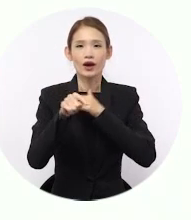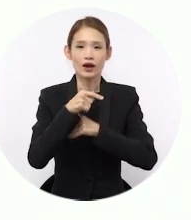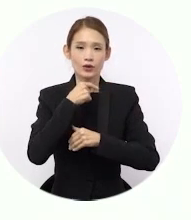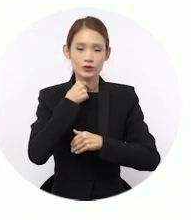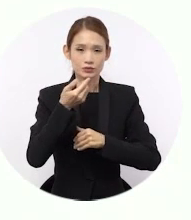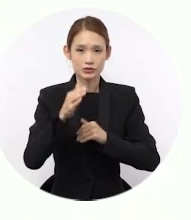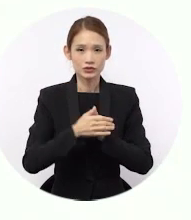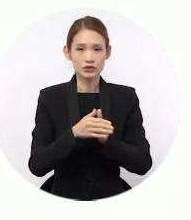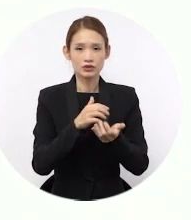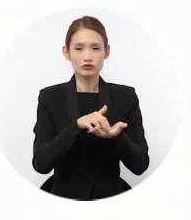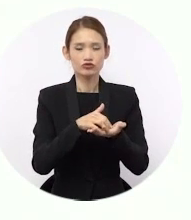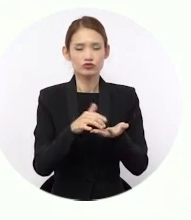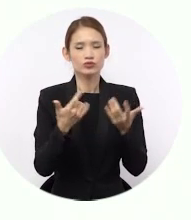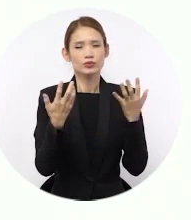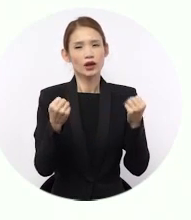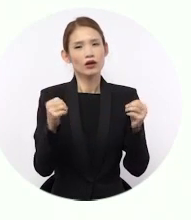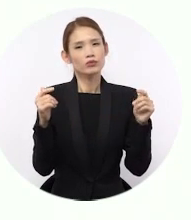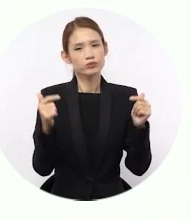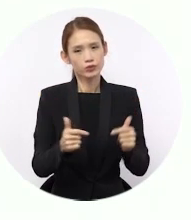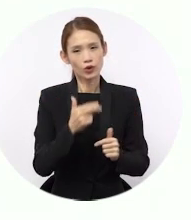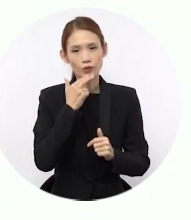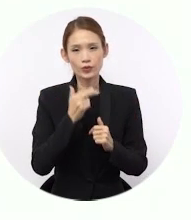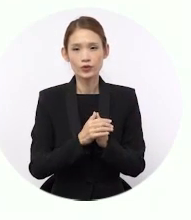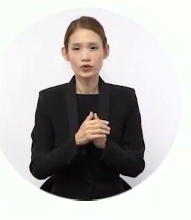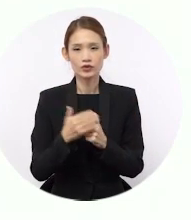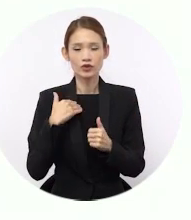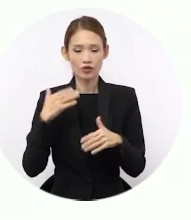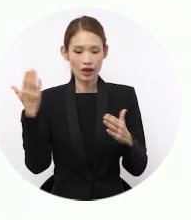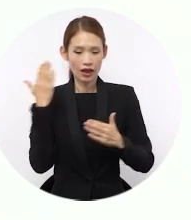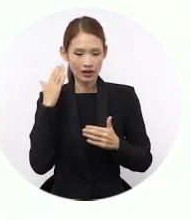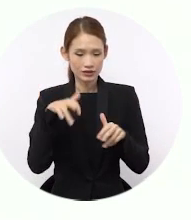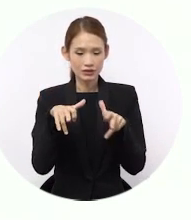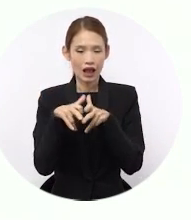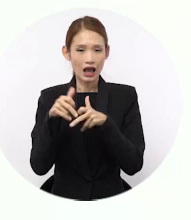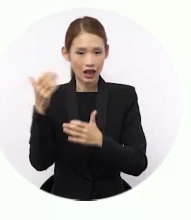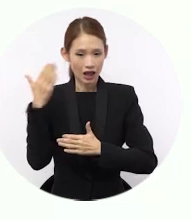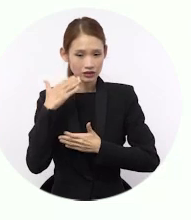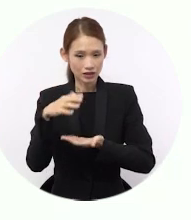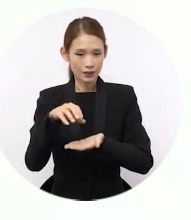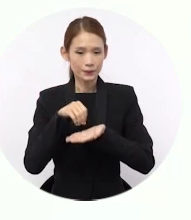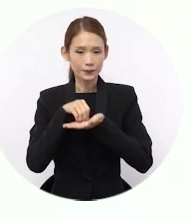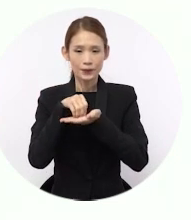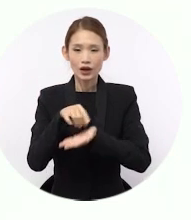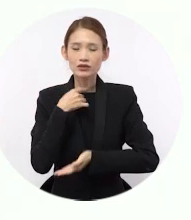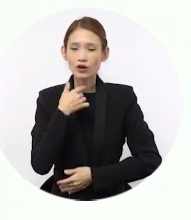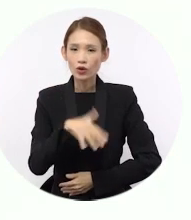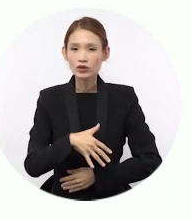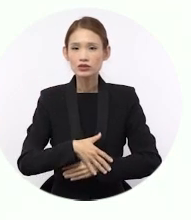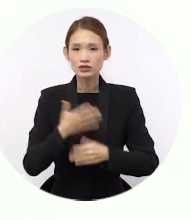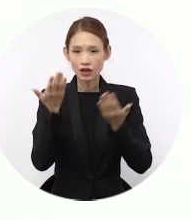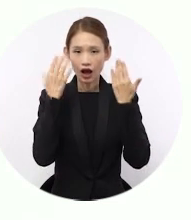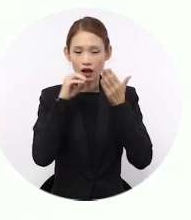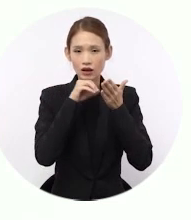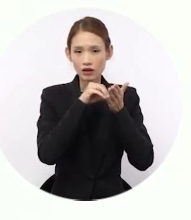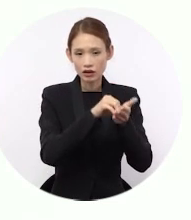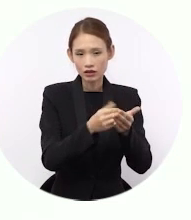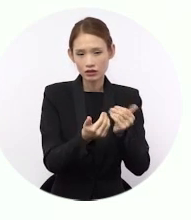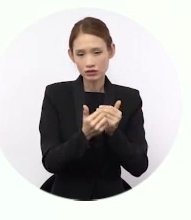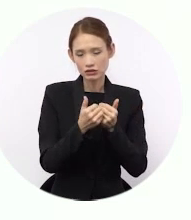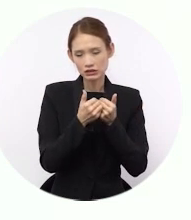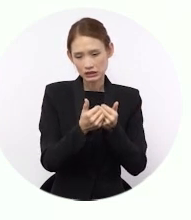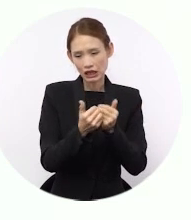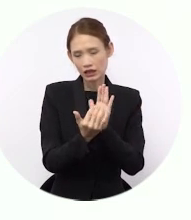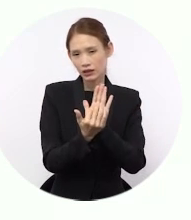그런 곳이 많지도 않고요. 장애 학생을 학생으로 받아보지 않았다는 이유로 저의 입학을 조금은